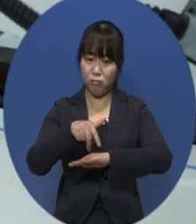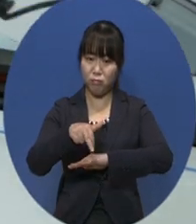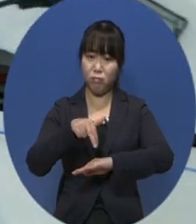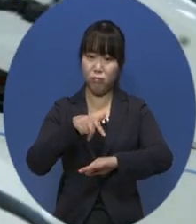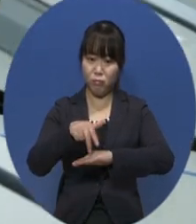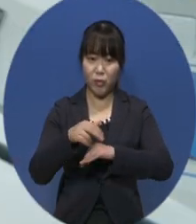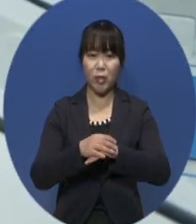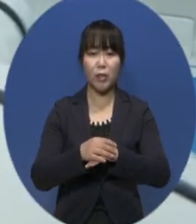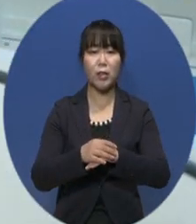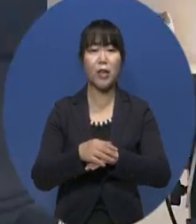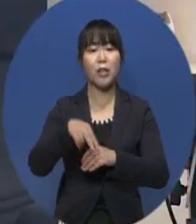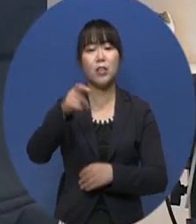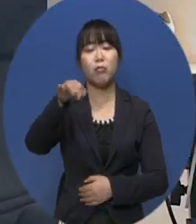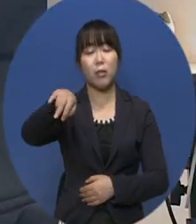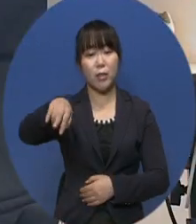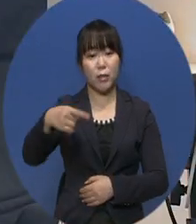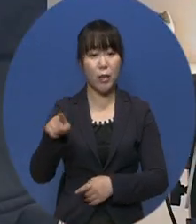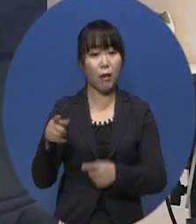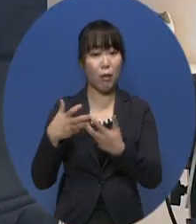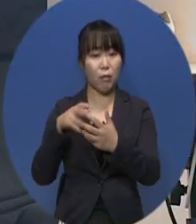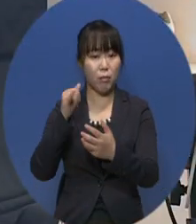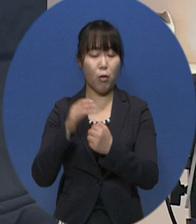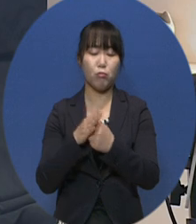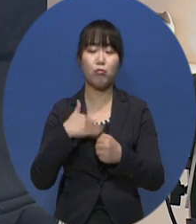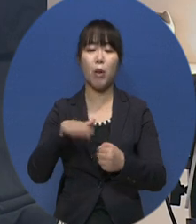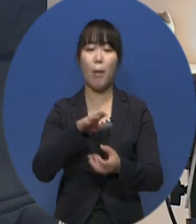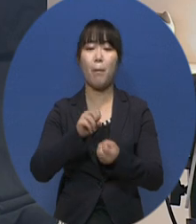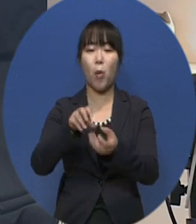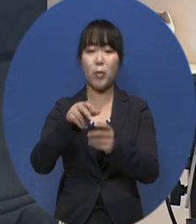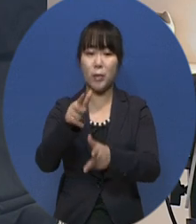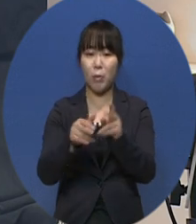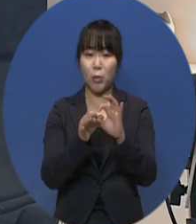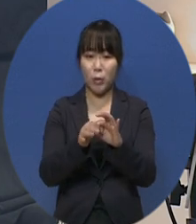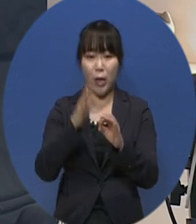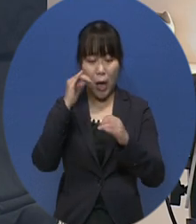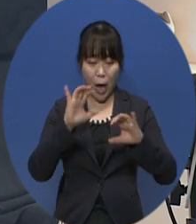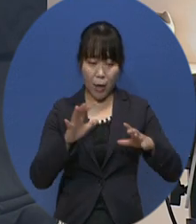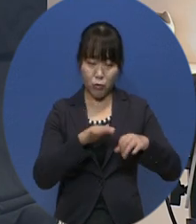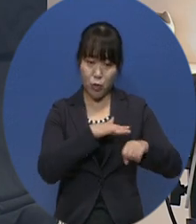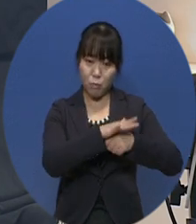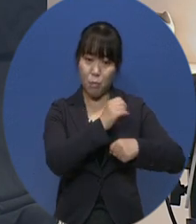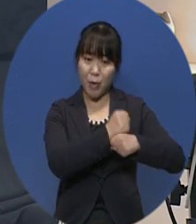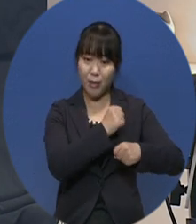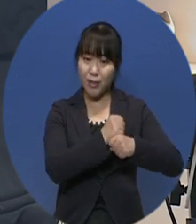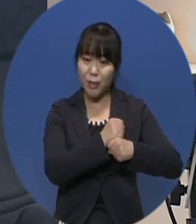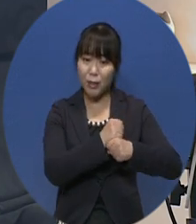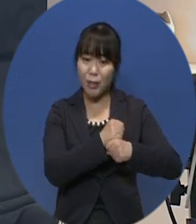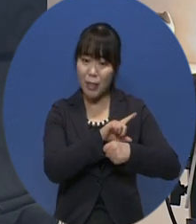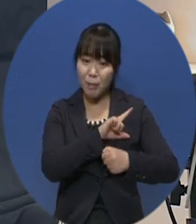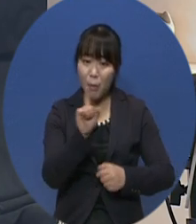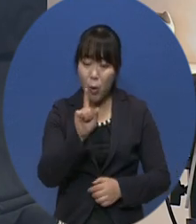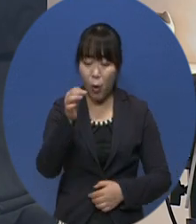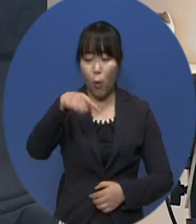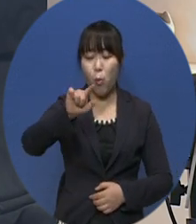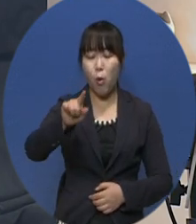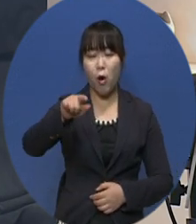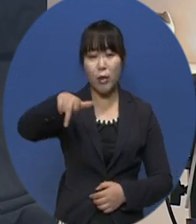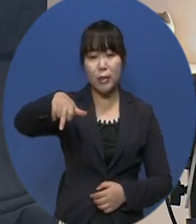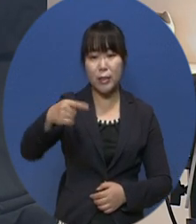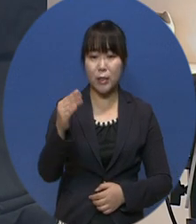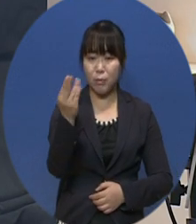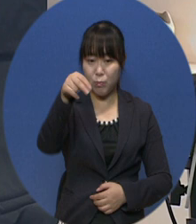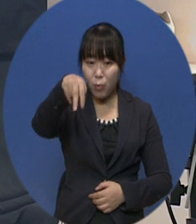장비입니다. 그런데 이제 우리 보급 사업을 통해서 국산으로 개발이 됐었던 로봇 이름이 워커봇인데 네.